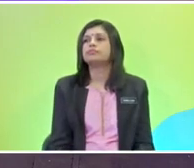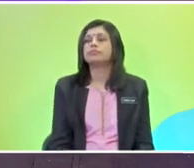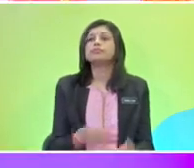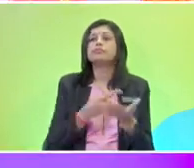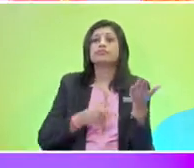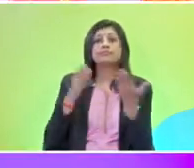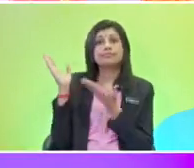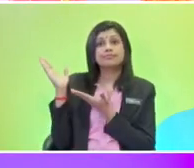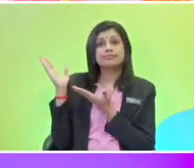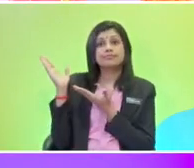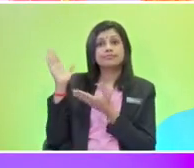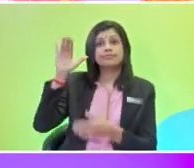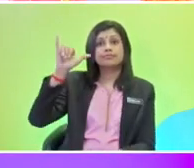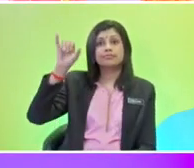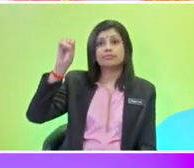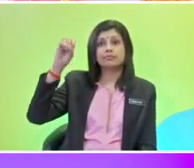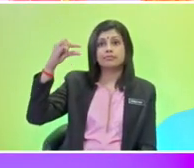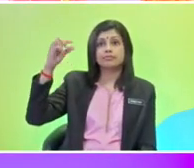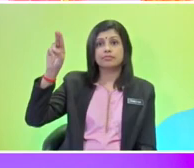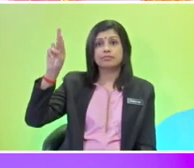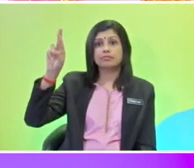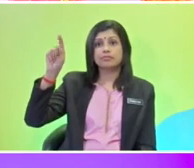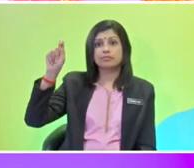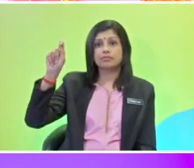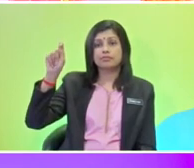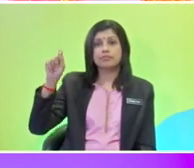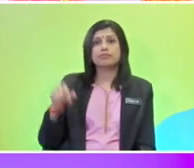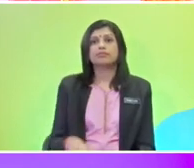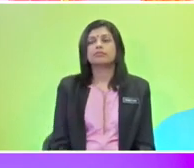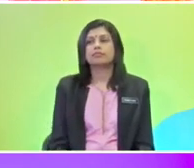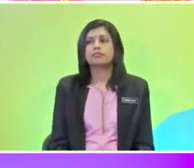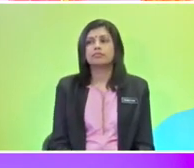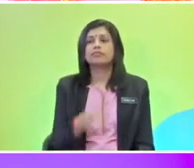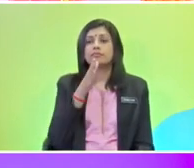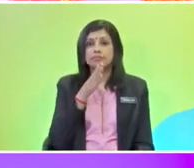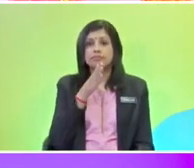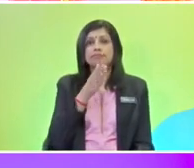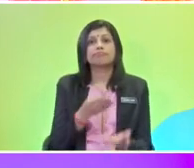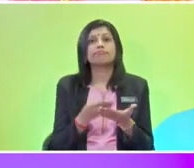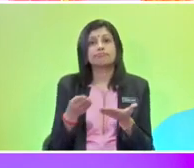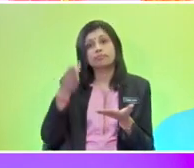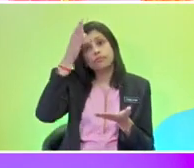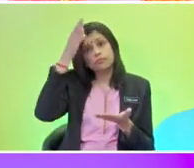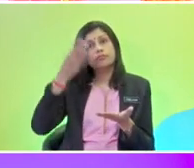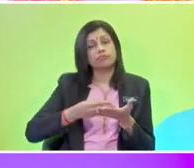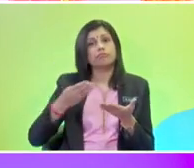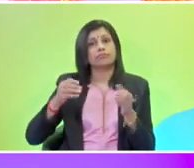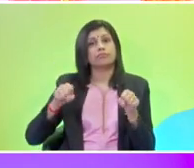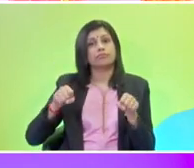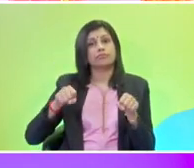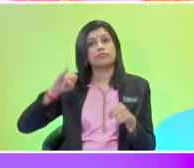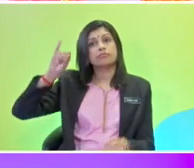masukkan yogurt. Boleh suruh mak beli apa sahaja jenama, tak kisah. Masukkan